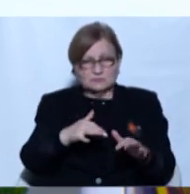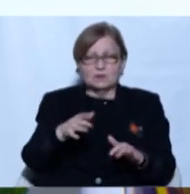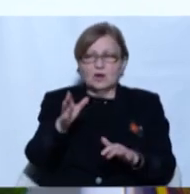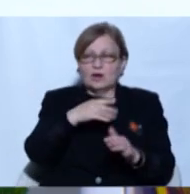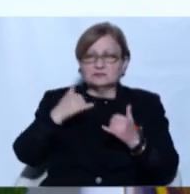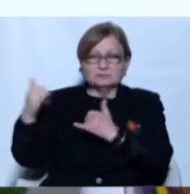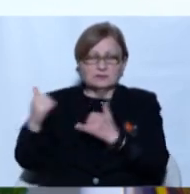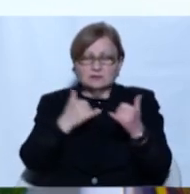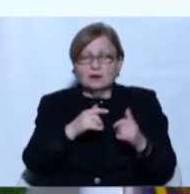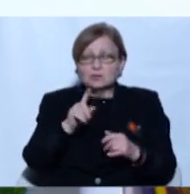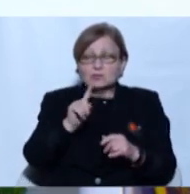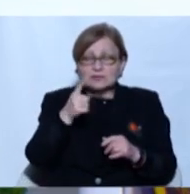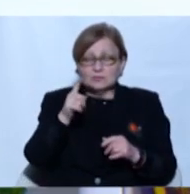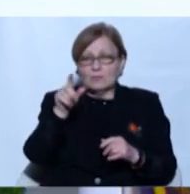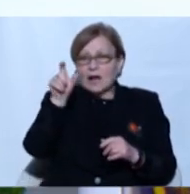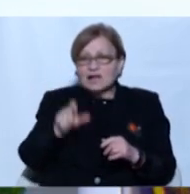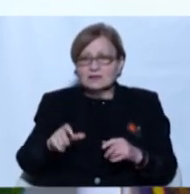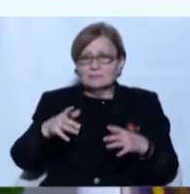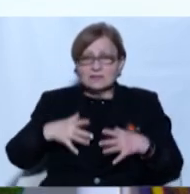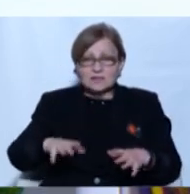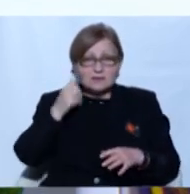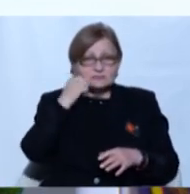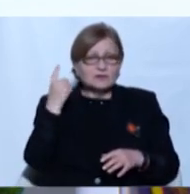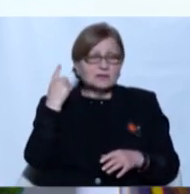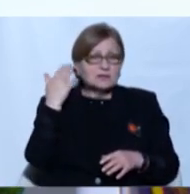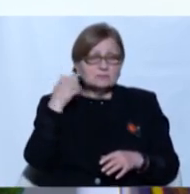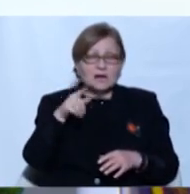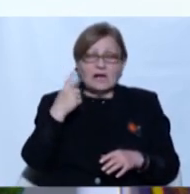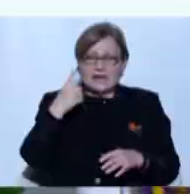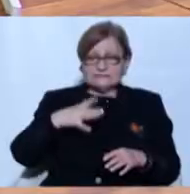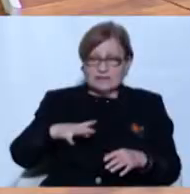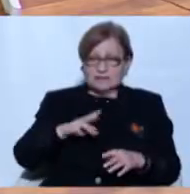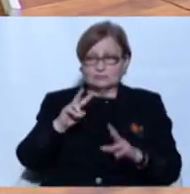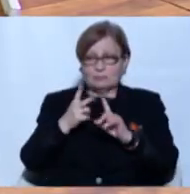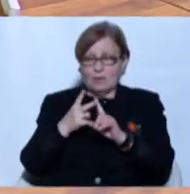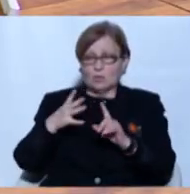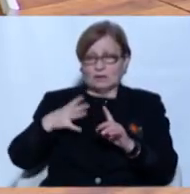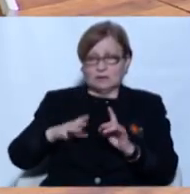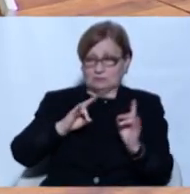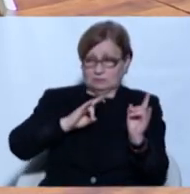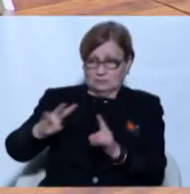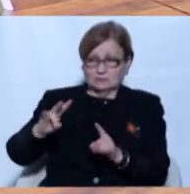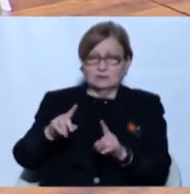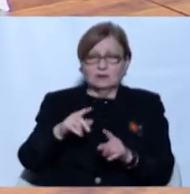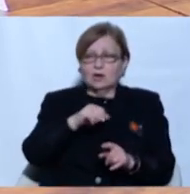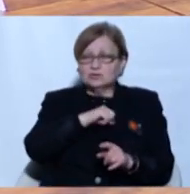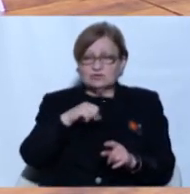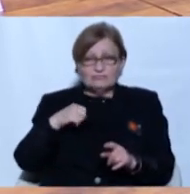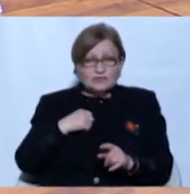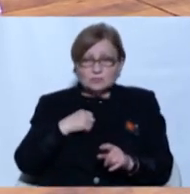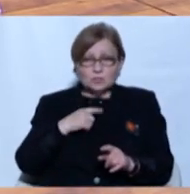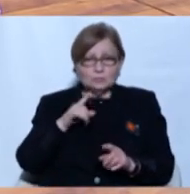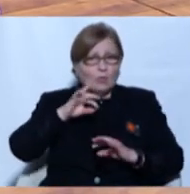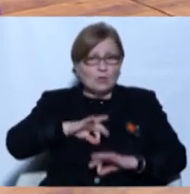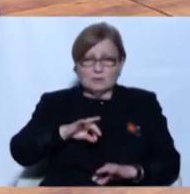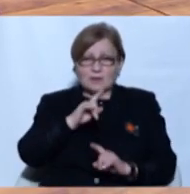ის რომ ვერ მიხვდა ქართველი რომ მეორე ქართველს რომ გაუთხარა და მეორე თავის თანამოქალაქეს რომ გაუთხარა და